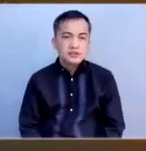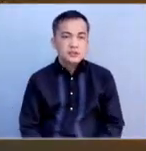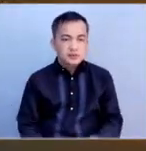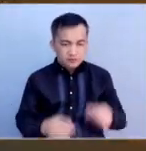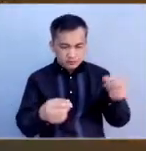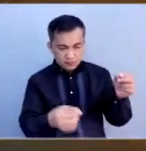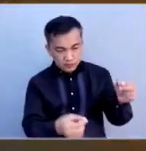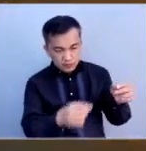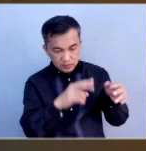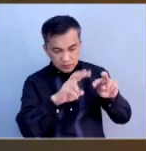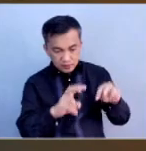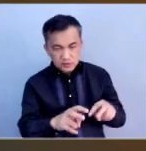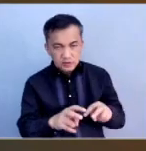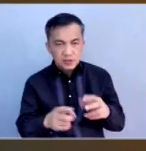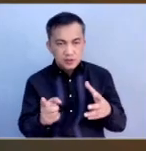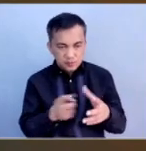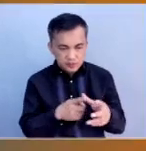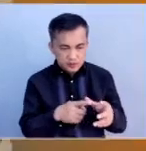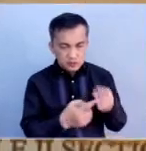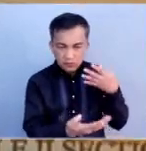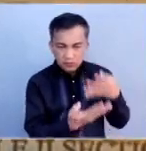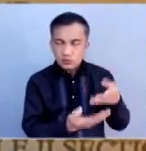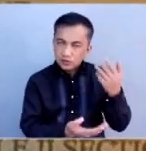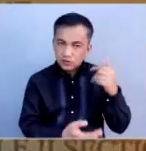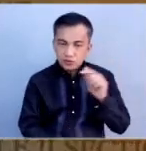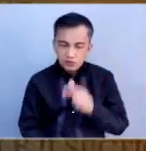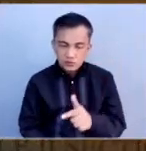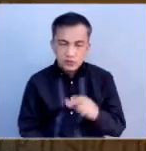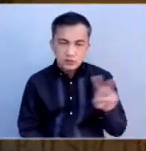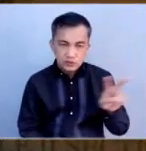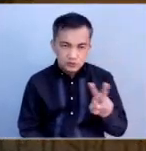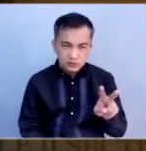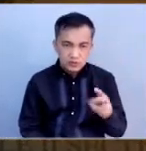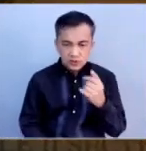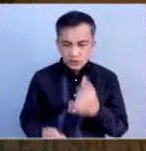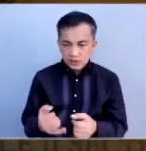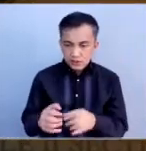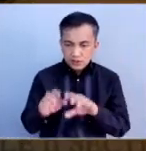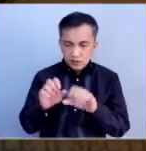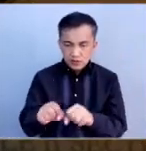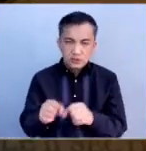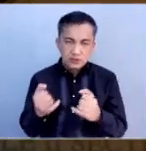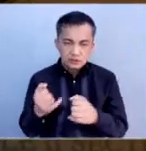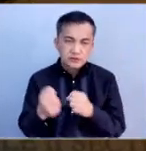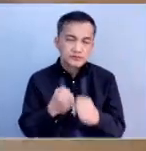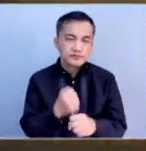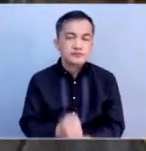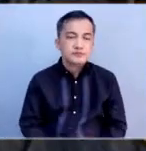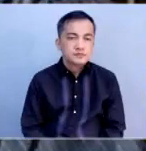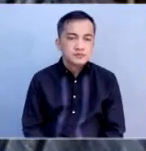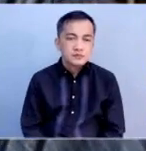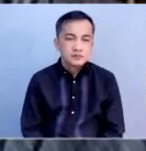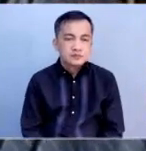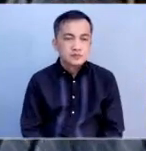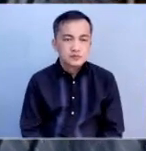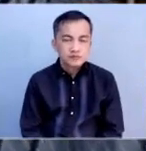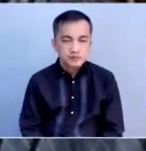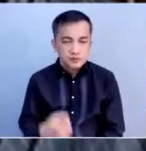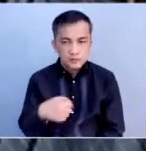na nauna nang nakulong ang suspect noong 2022. Kalaunan ay nahuli rin siyang muli ngayong taon lamang. Assessment